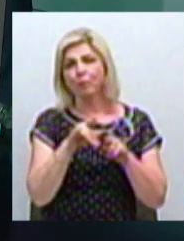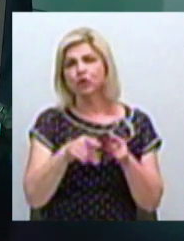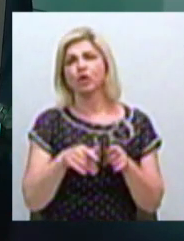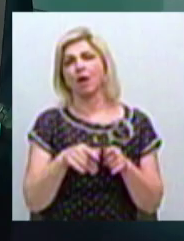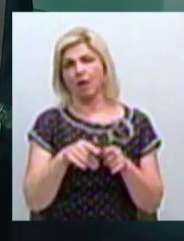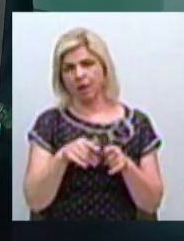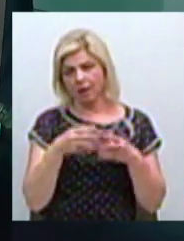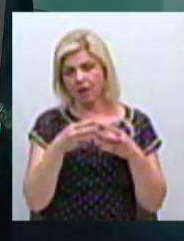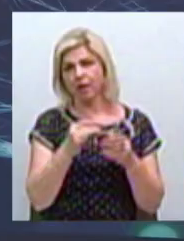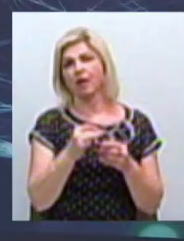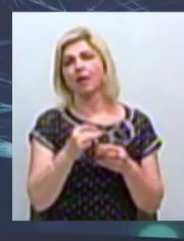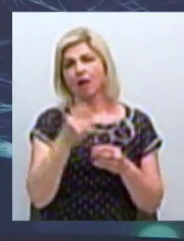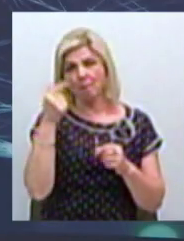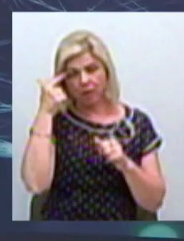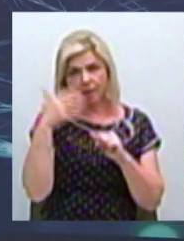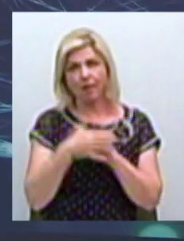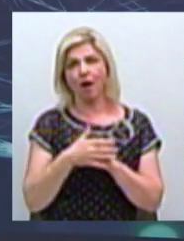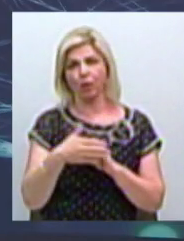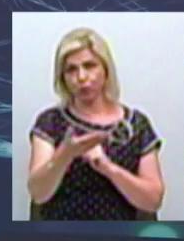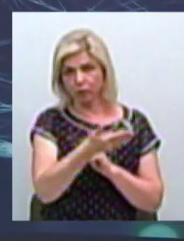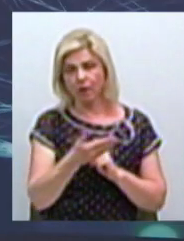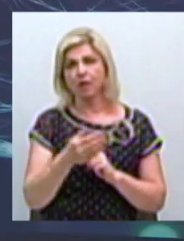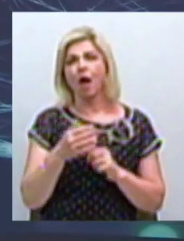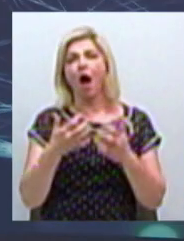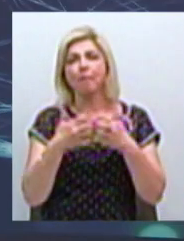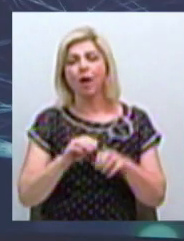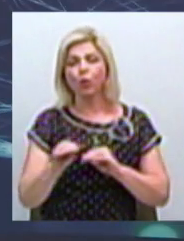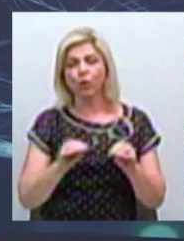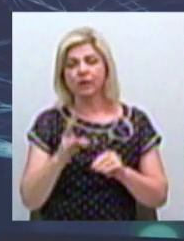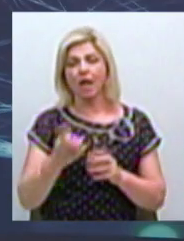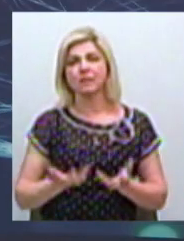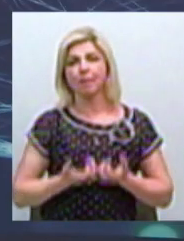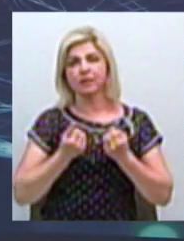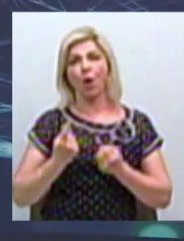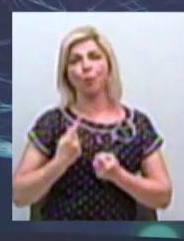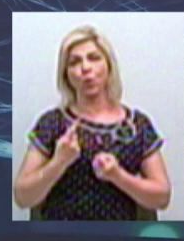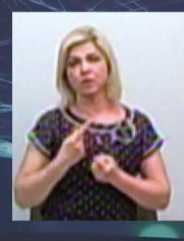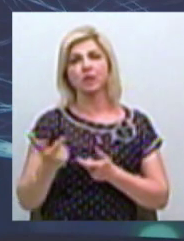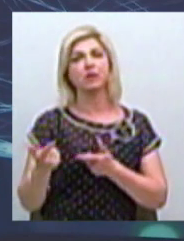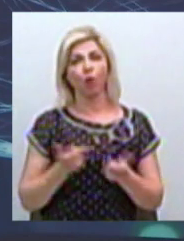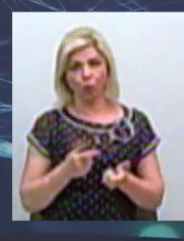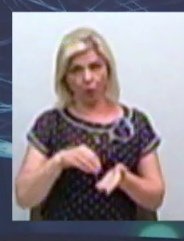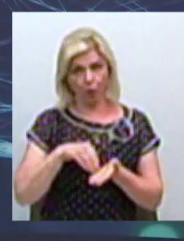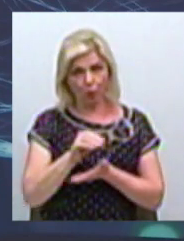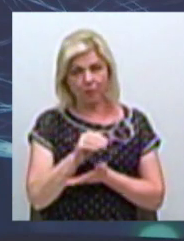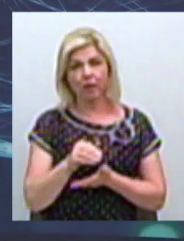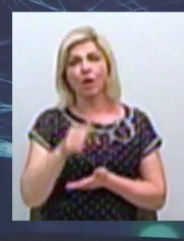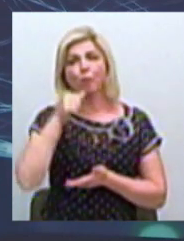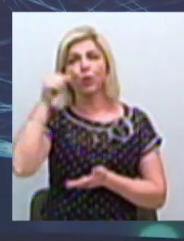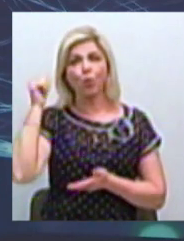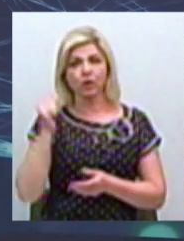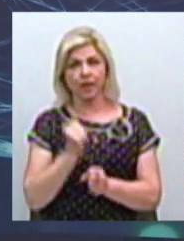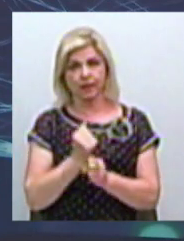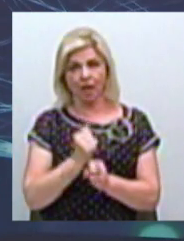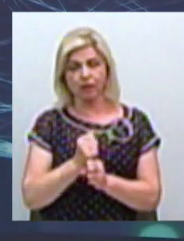должны делать. Ну, идут с пониманием, оборудование у них на спасательные посты закуплено, готово. В том году проводили водолазное